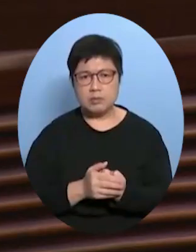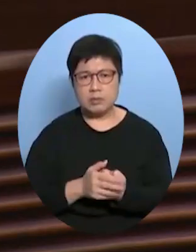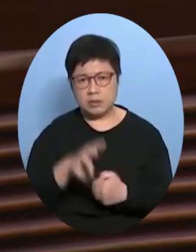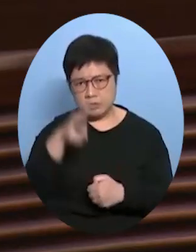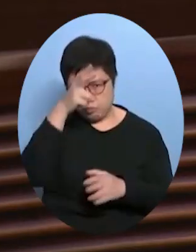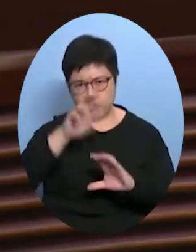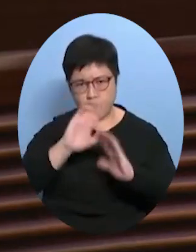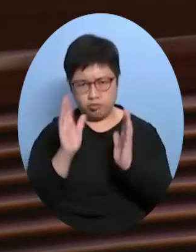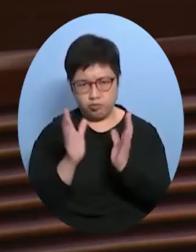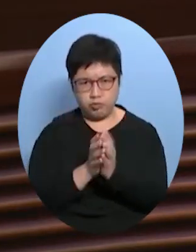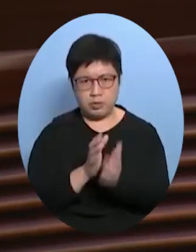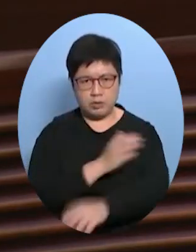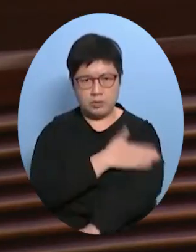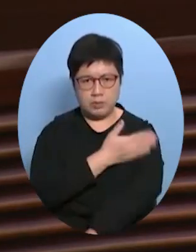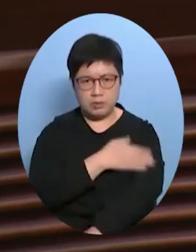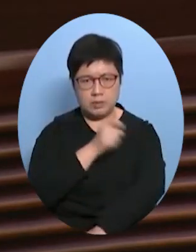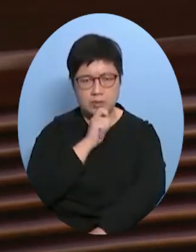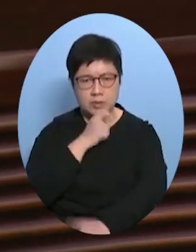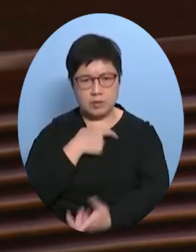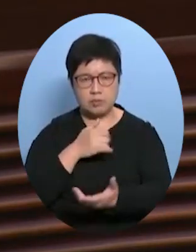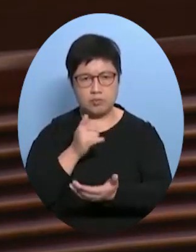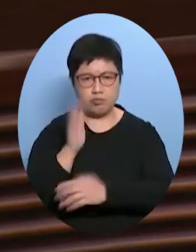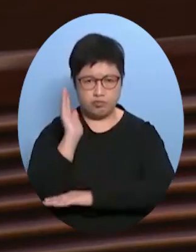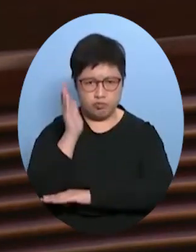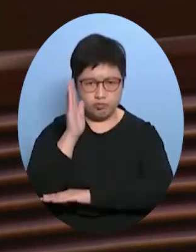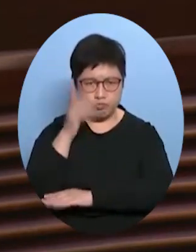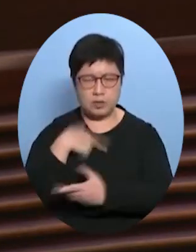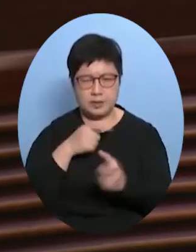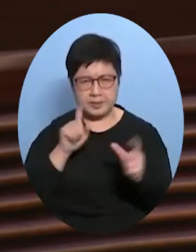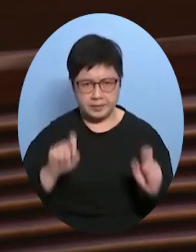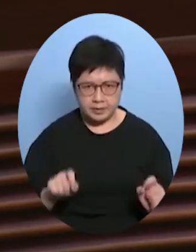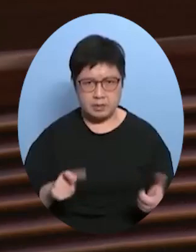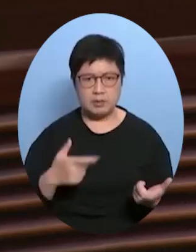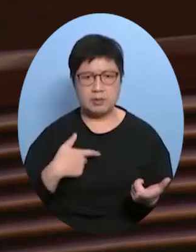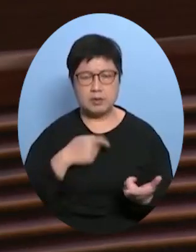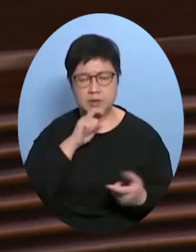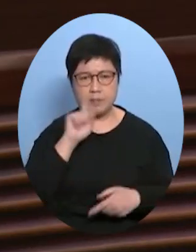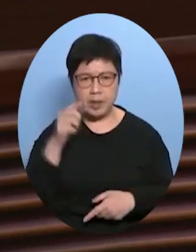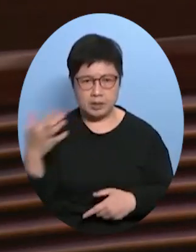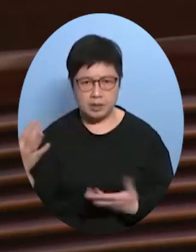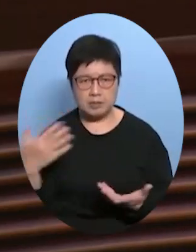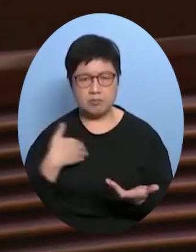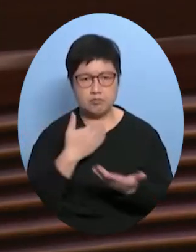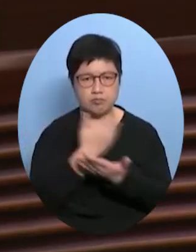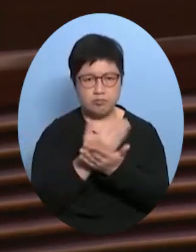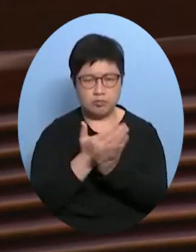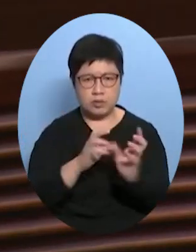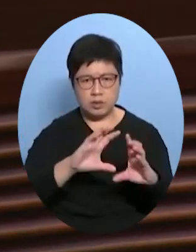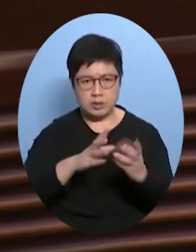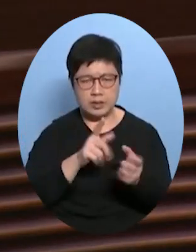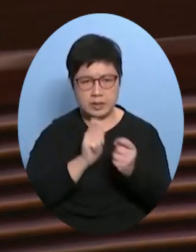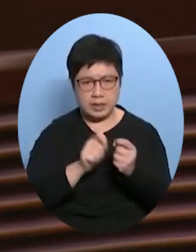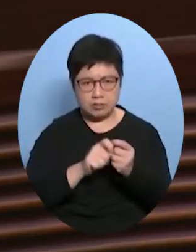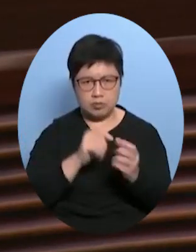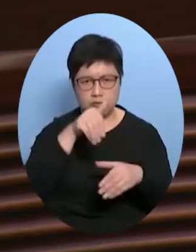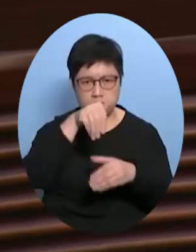個團隊已經舉行了過百場的座談會和解說會，向不同的界別的持份者解釋完善